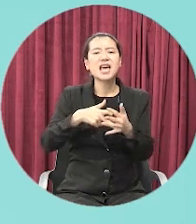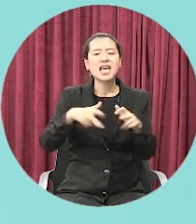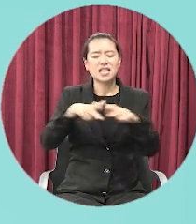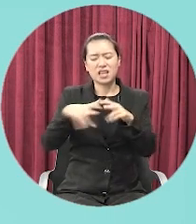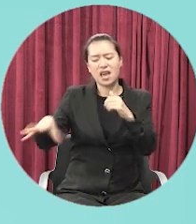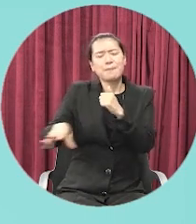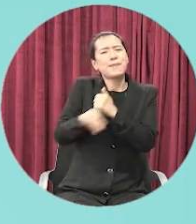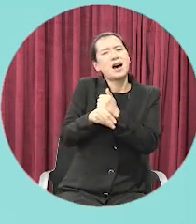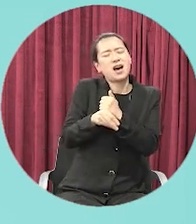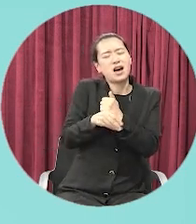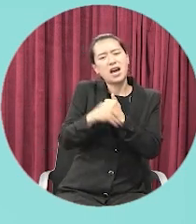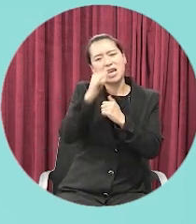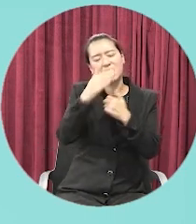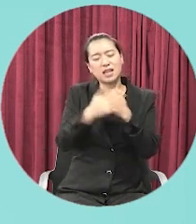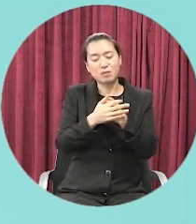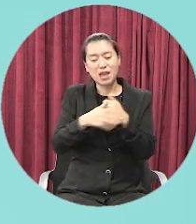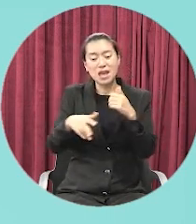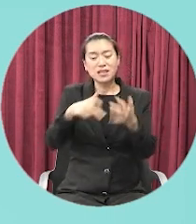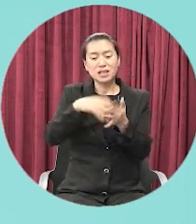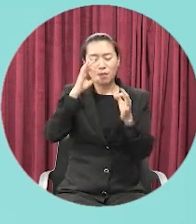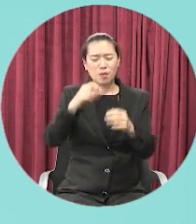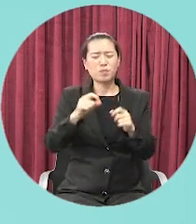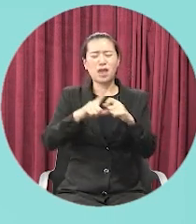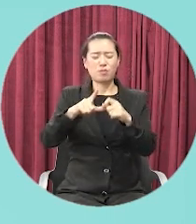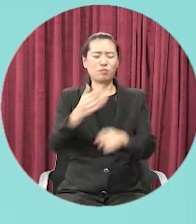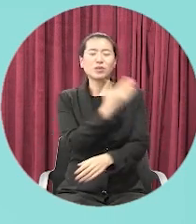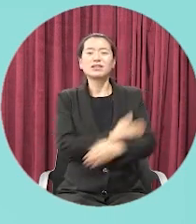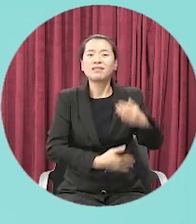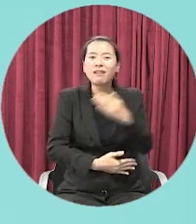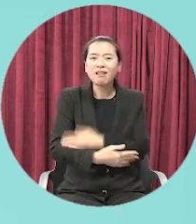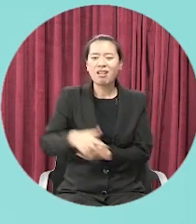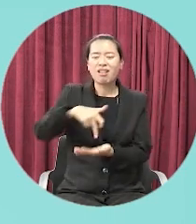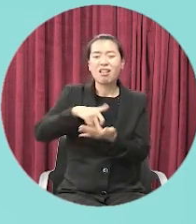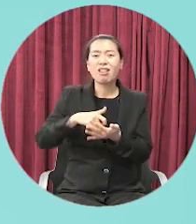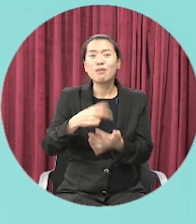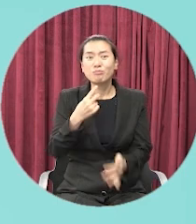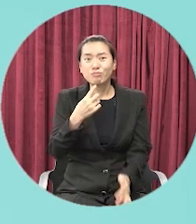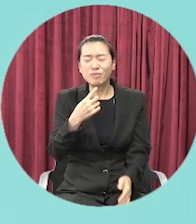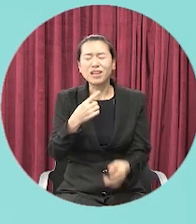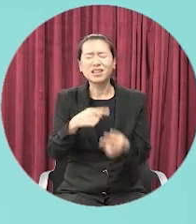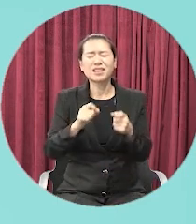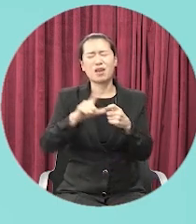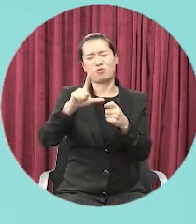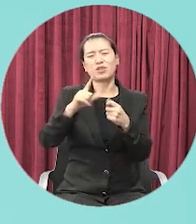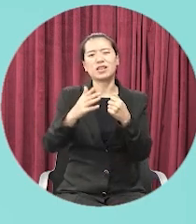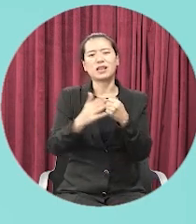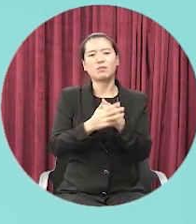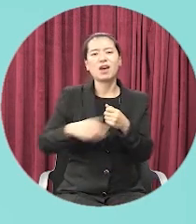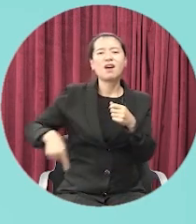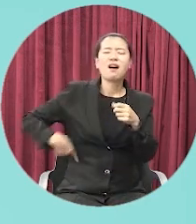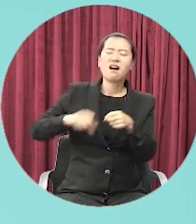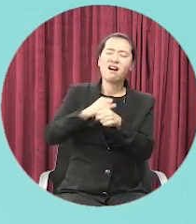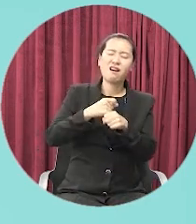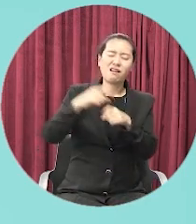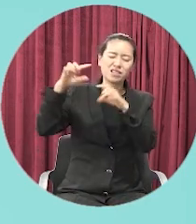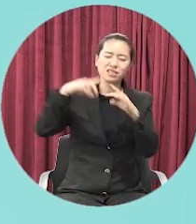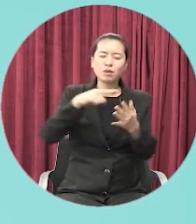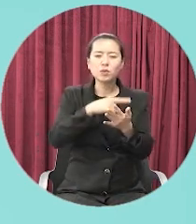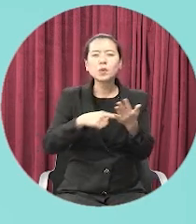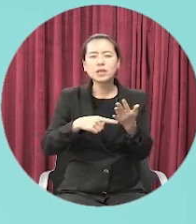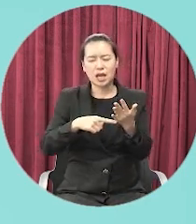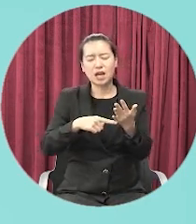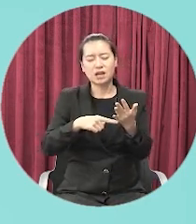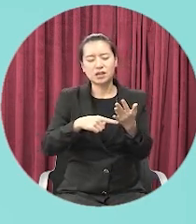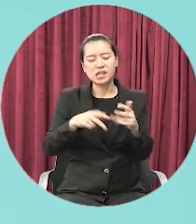절단 이런식으로 나누어져 있기 때문에 그냥 척수의 대한 분류가 어깨를 때문에 발생된 근본적인 문제이기 때문에 장애 유형